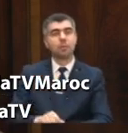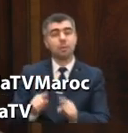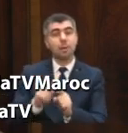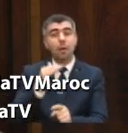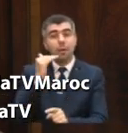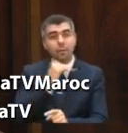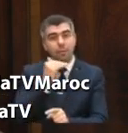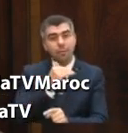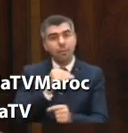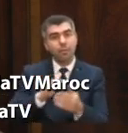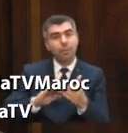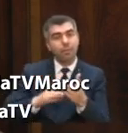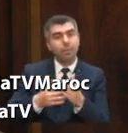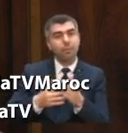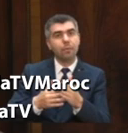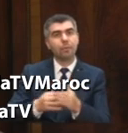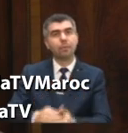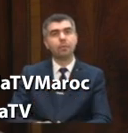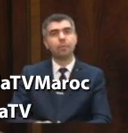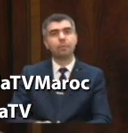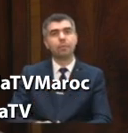اللي جات بها